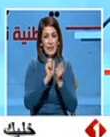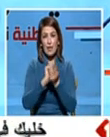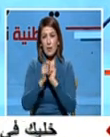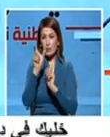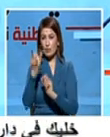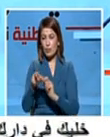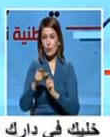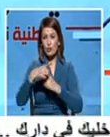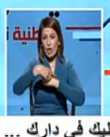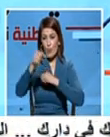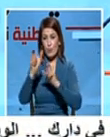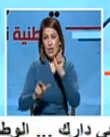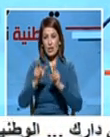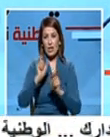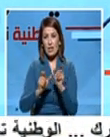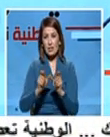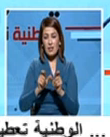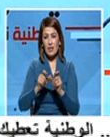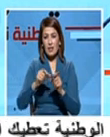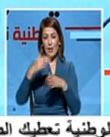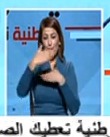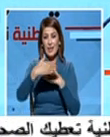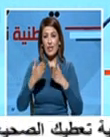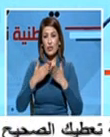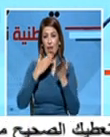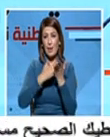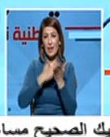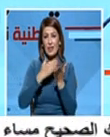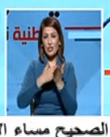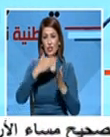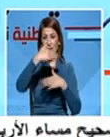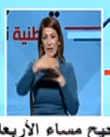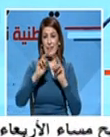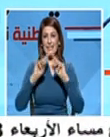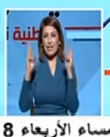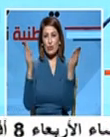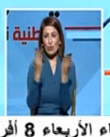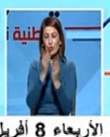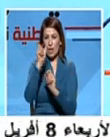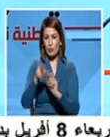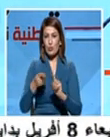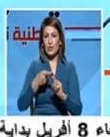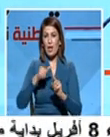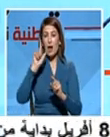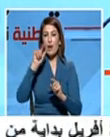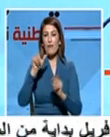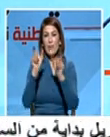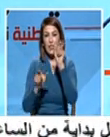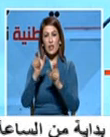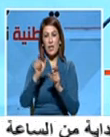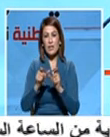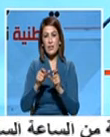حاجه بربط مع الفارماسي معناتها سي علاش لا. دونك فما حالات رانا تعرضوا